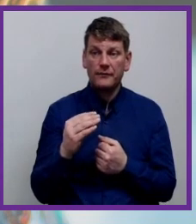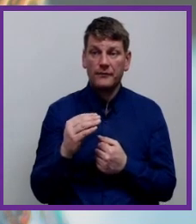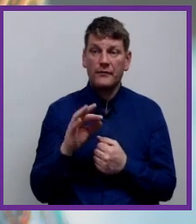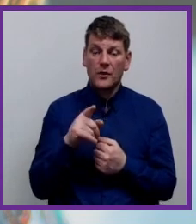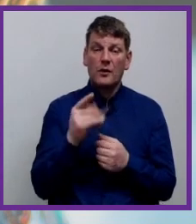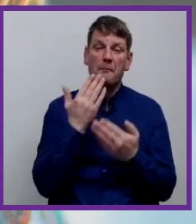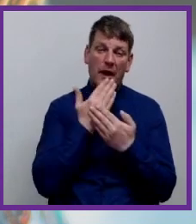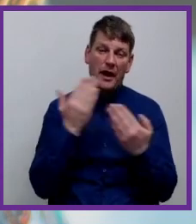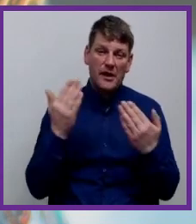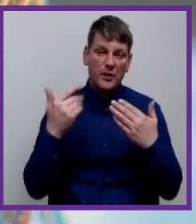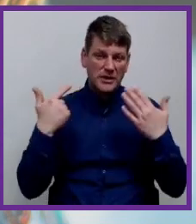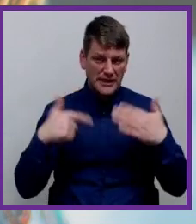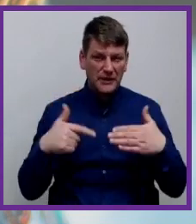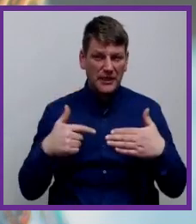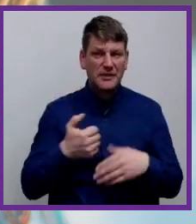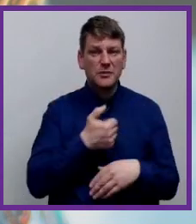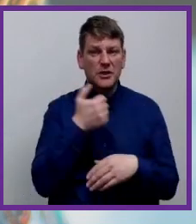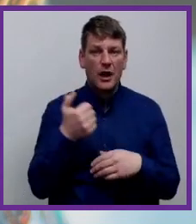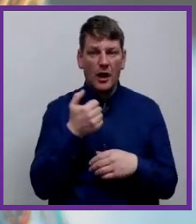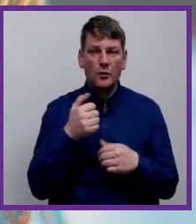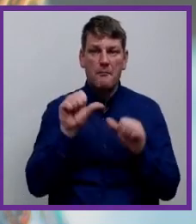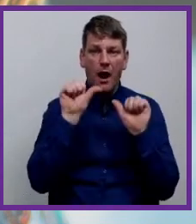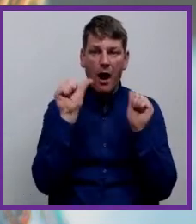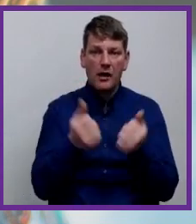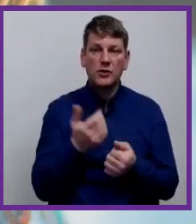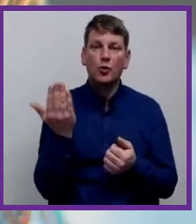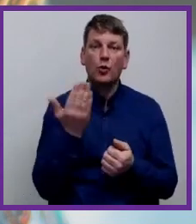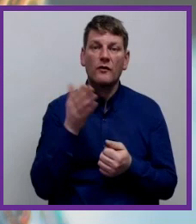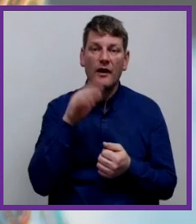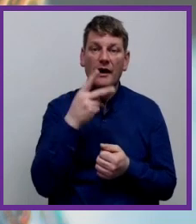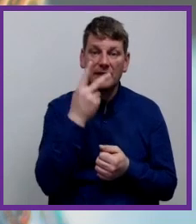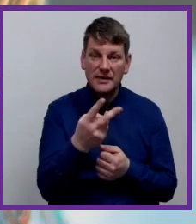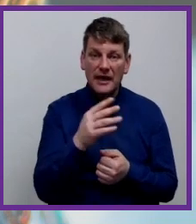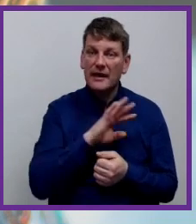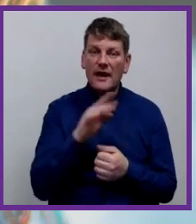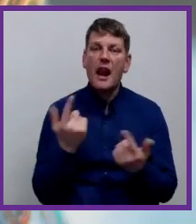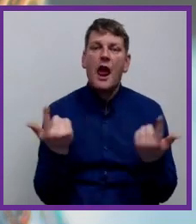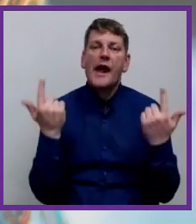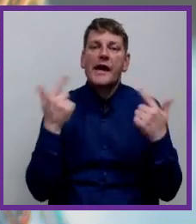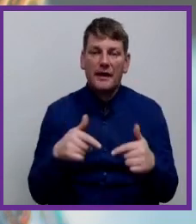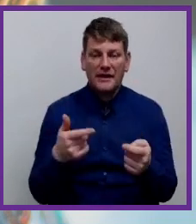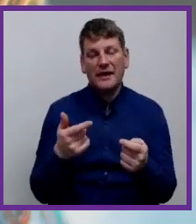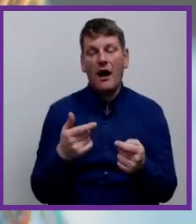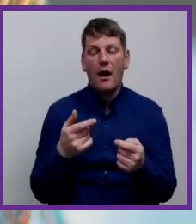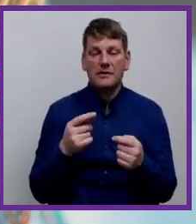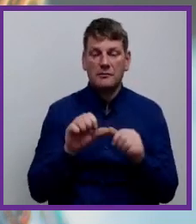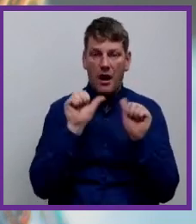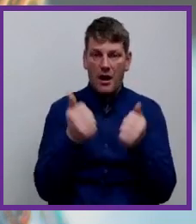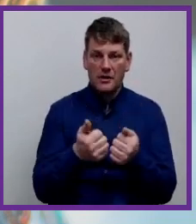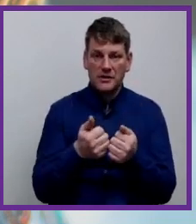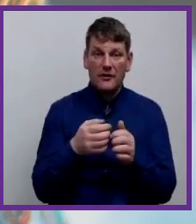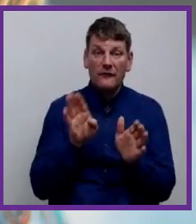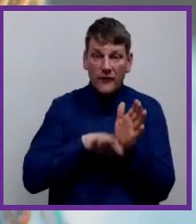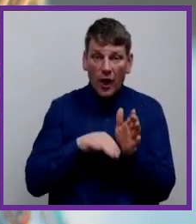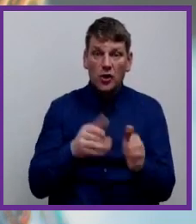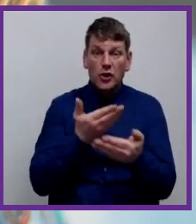pēdējo 70 gadu mākslas, kuru var redzēt, ne arī laikmetīgās mākslas. Vienkārši